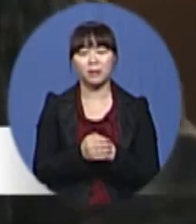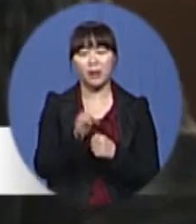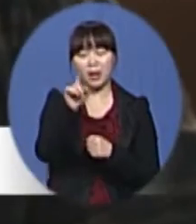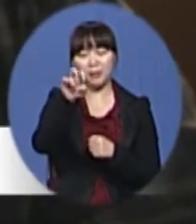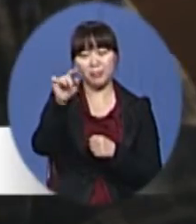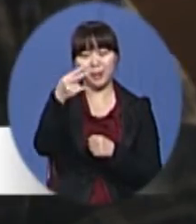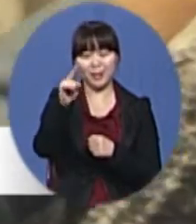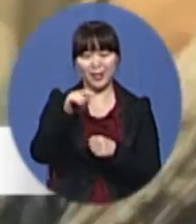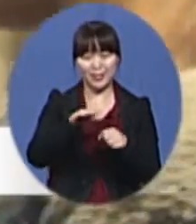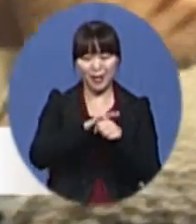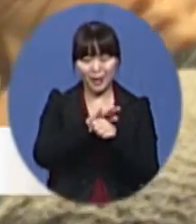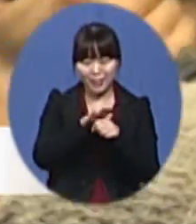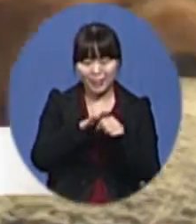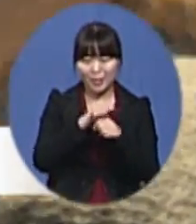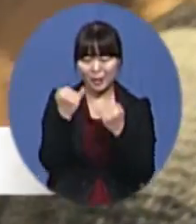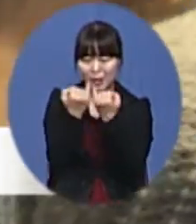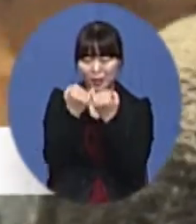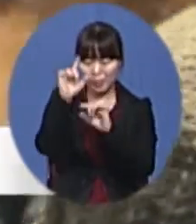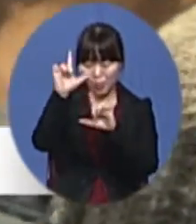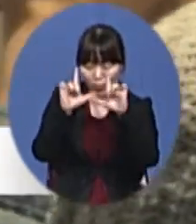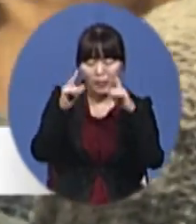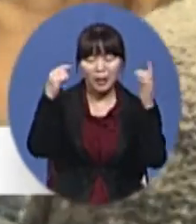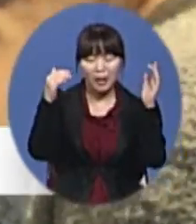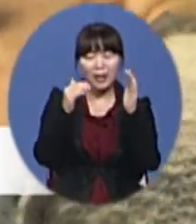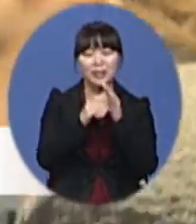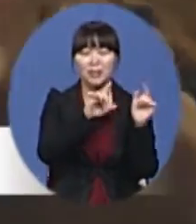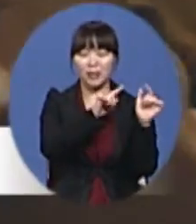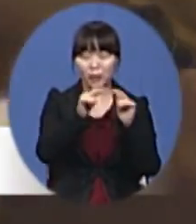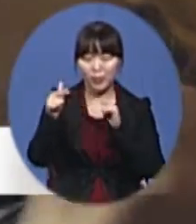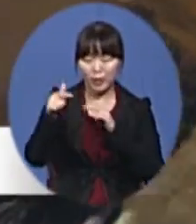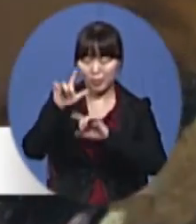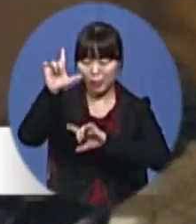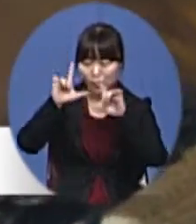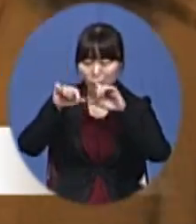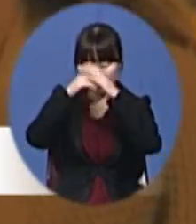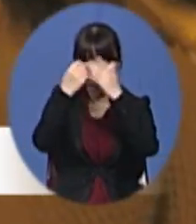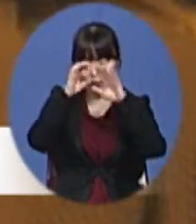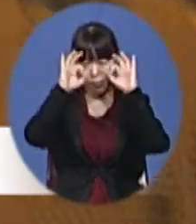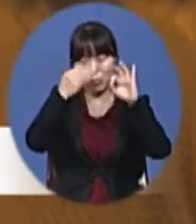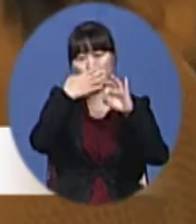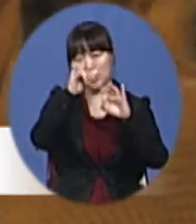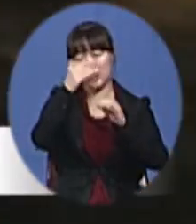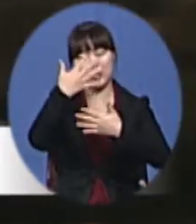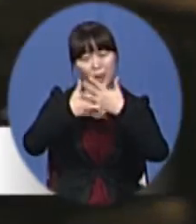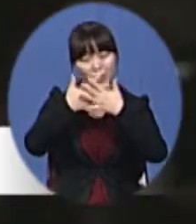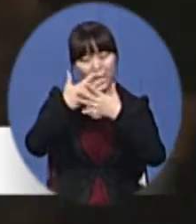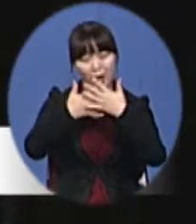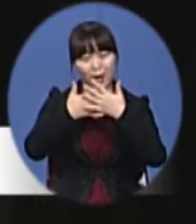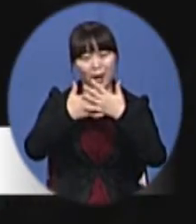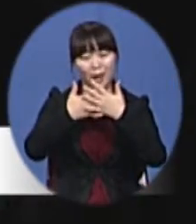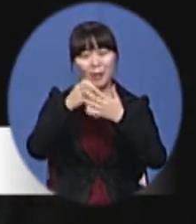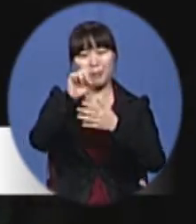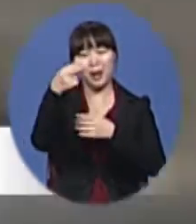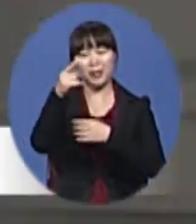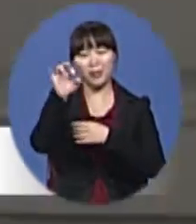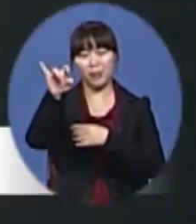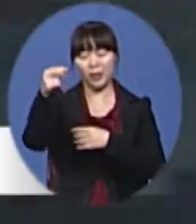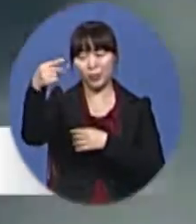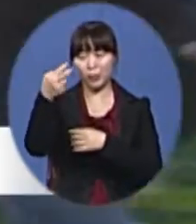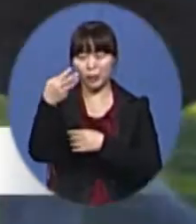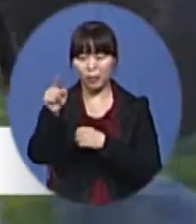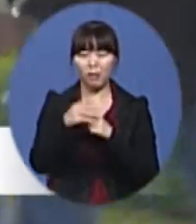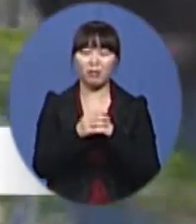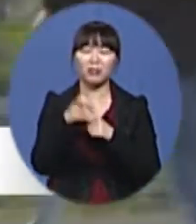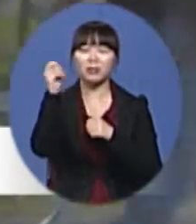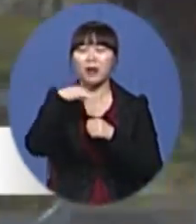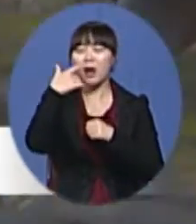아만다 특유의 사랑스러운 여인의 모습까지 다양한 캐릭터들의 모습을 보여주는 영화 파더 앤 도터.